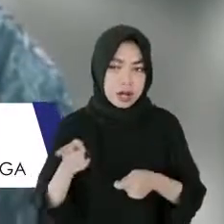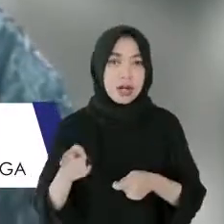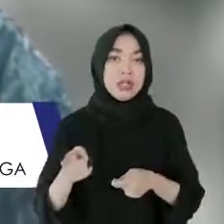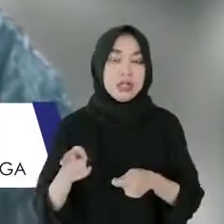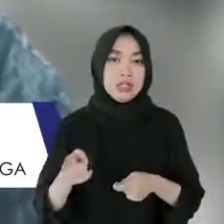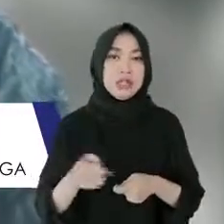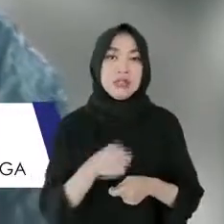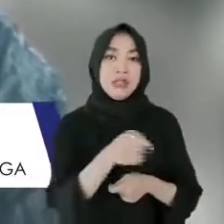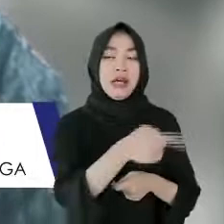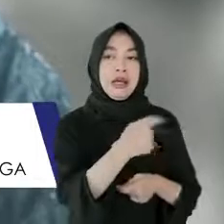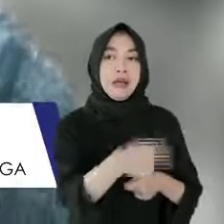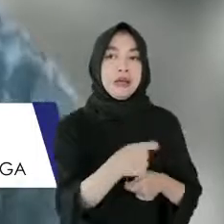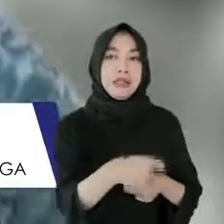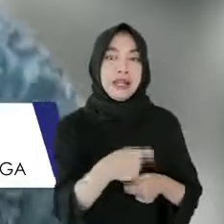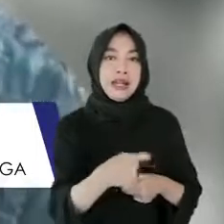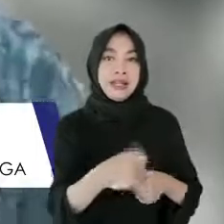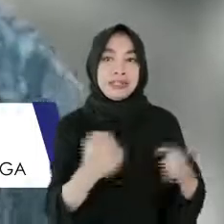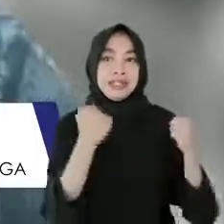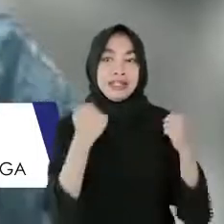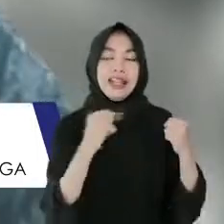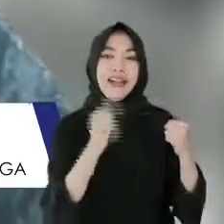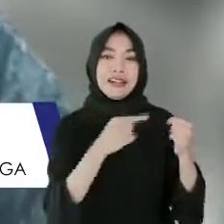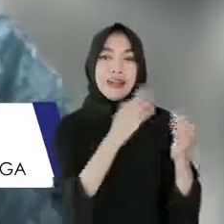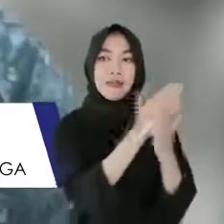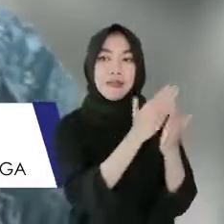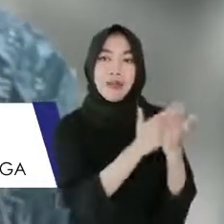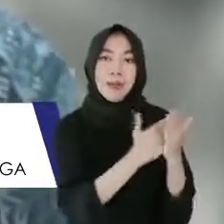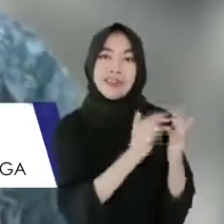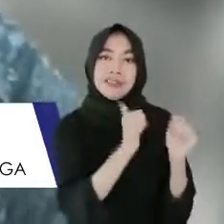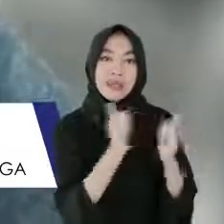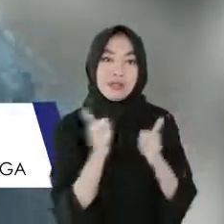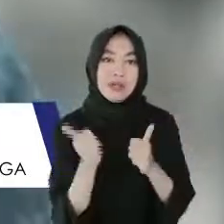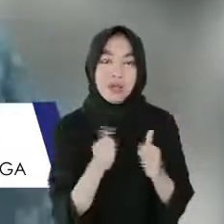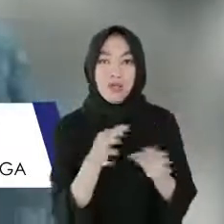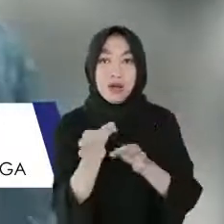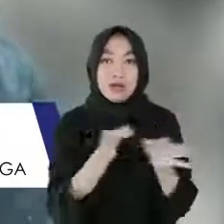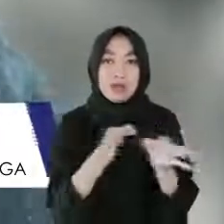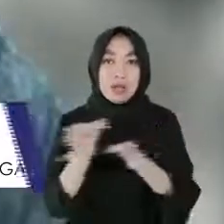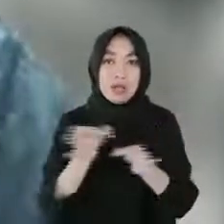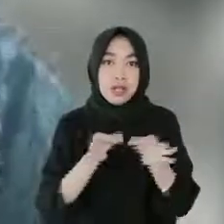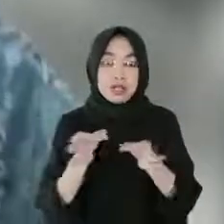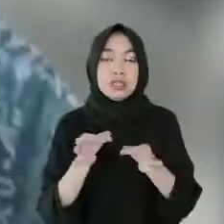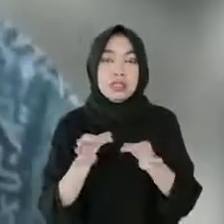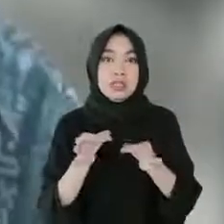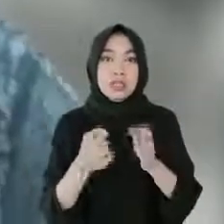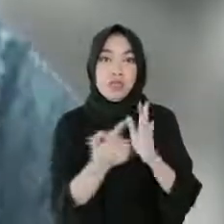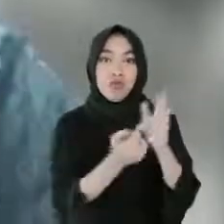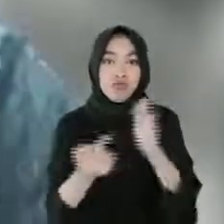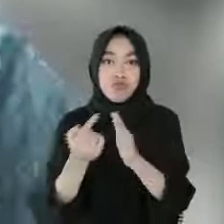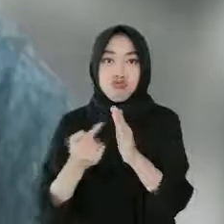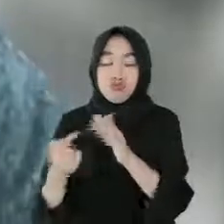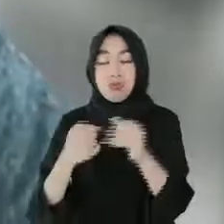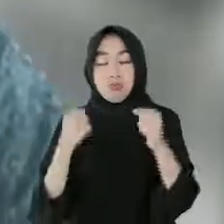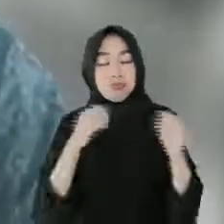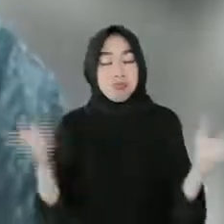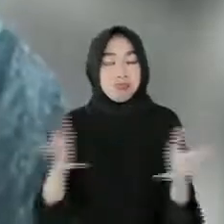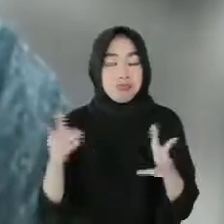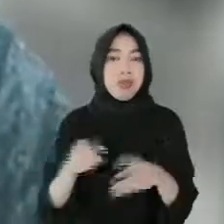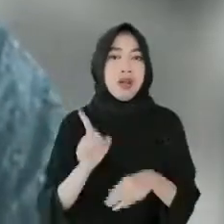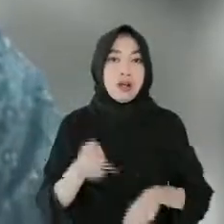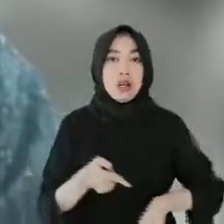sudah mempersiapkan berbagai perangkat Fasilitas Kesehatan sehingga diharapkan